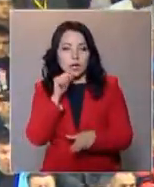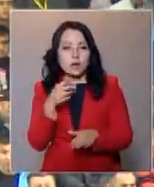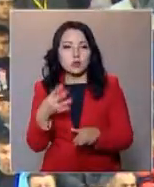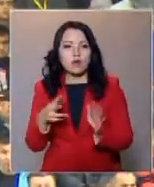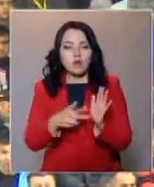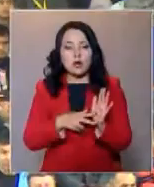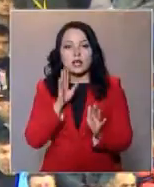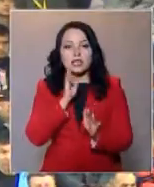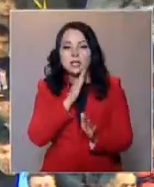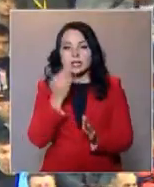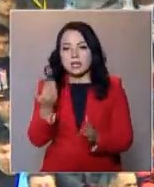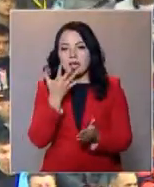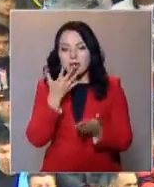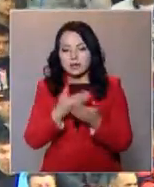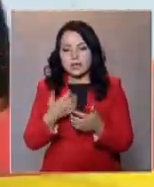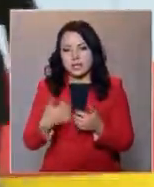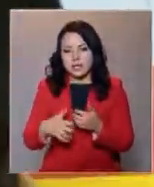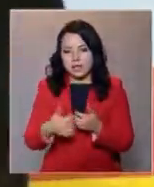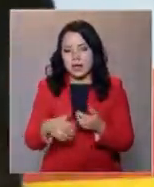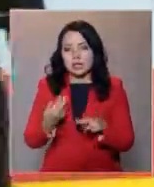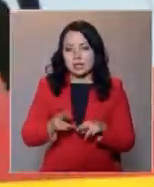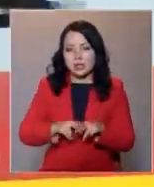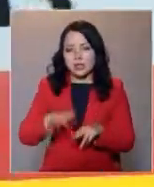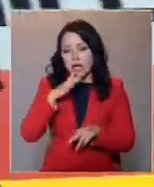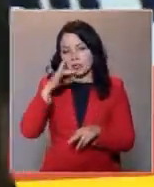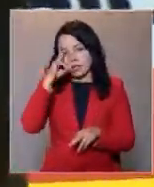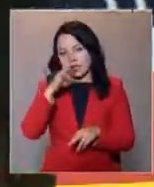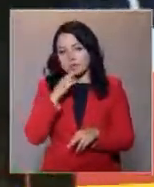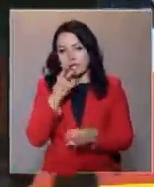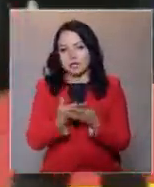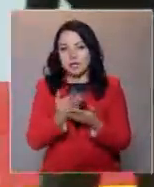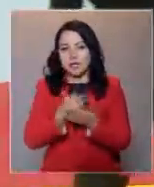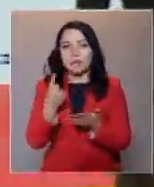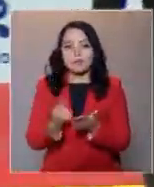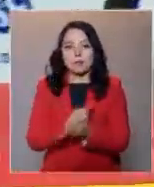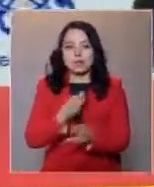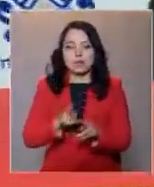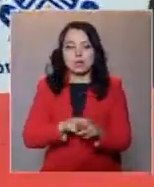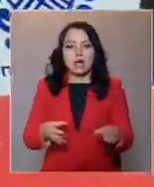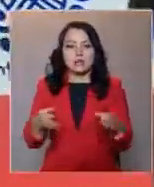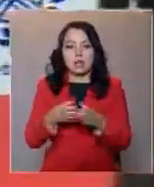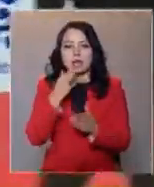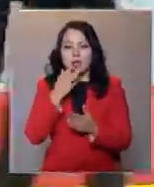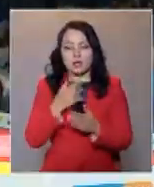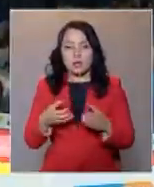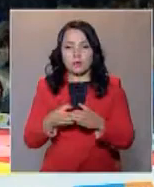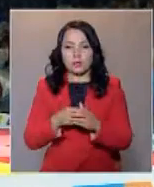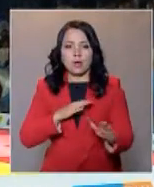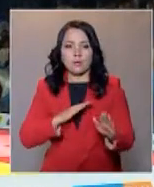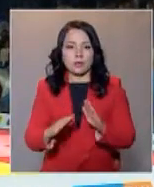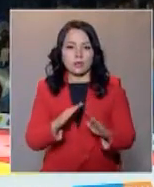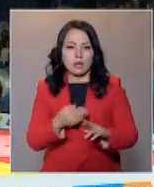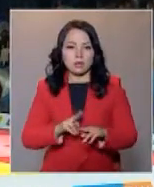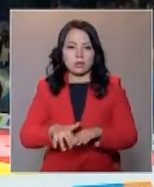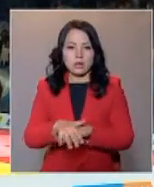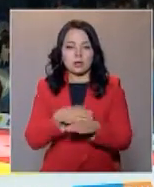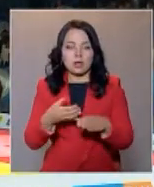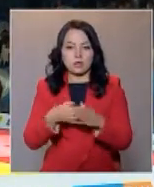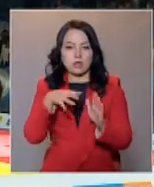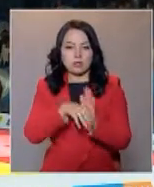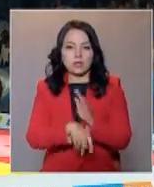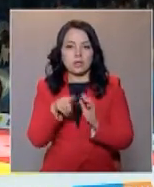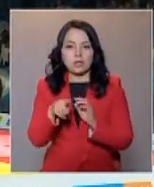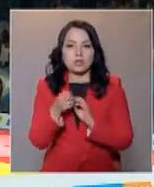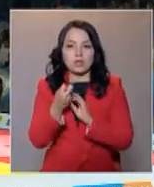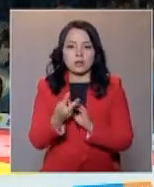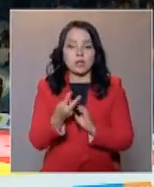до 48 килограммов среди женщин. Казахстан представляет первый состав национальной команды. В борьбу вступят